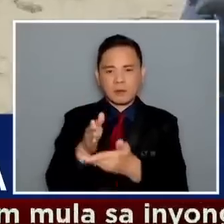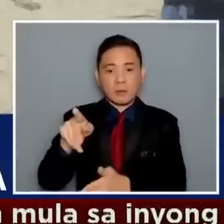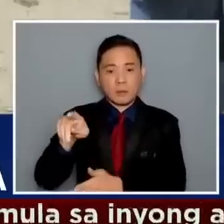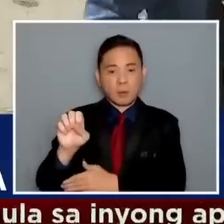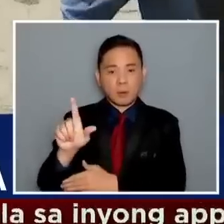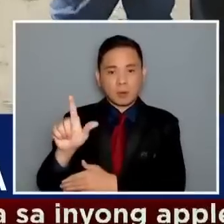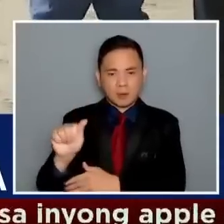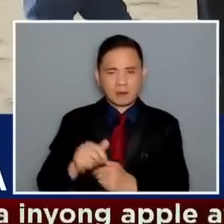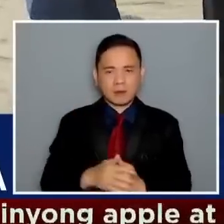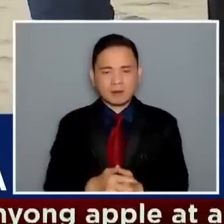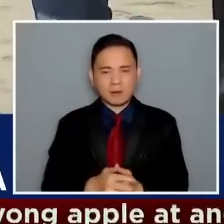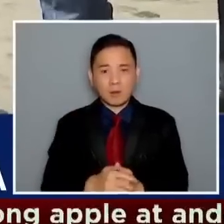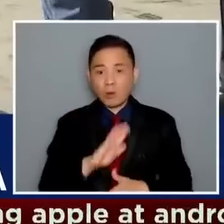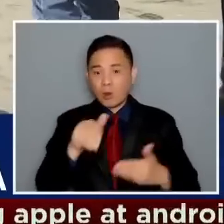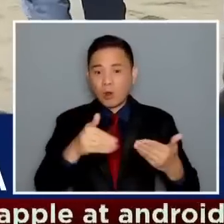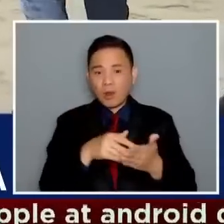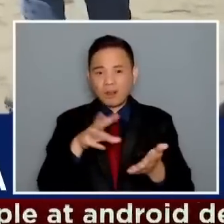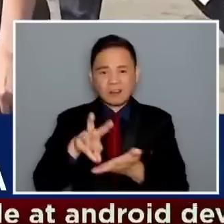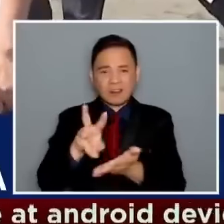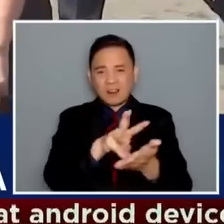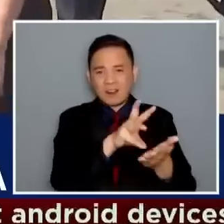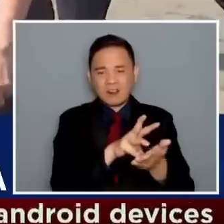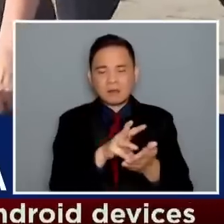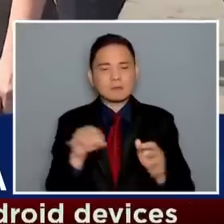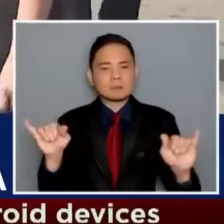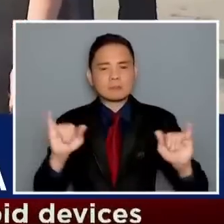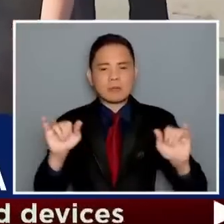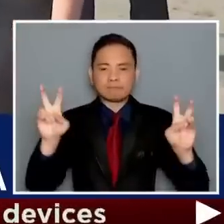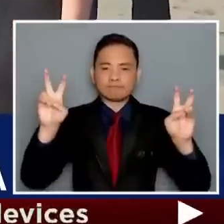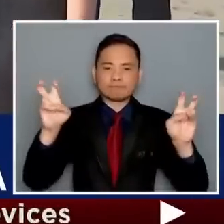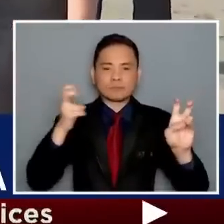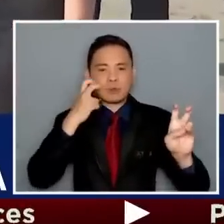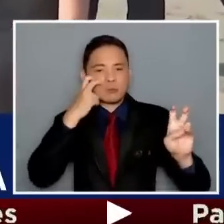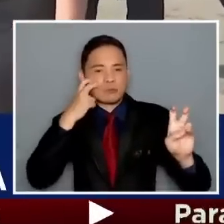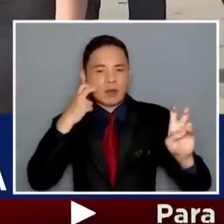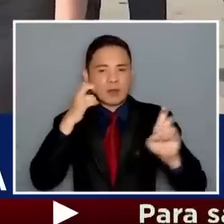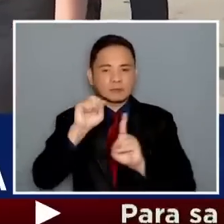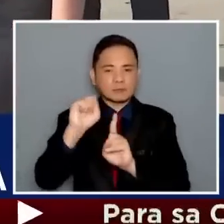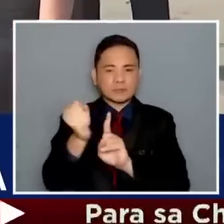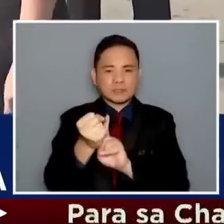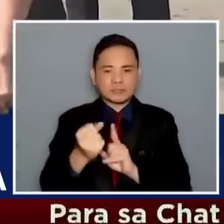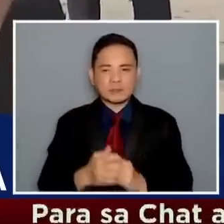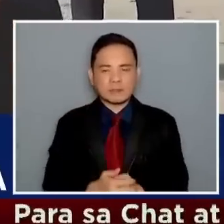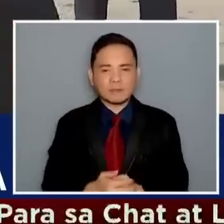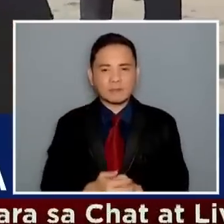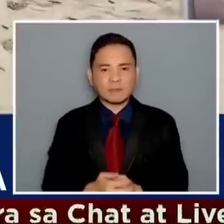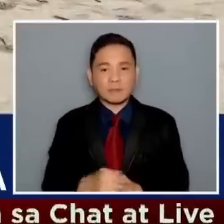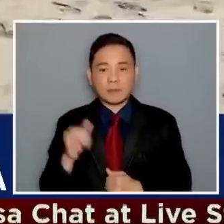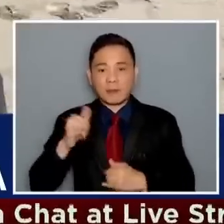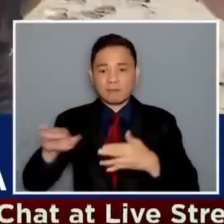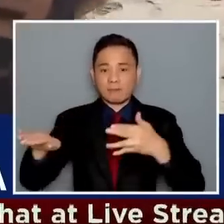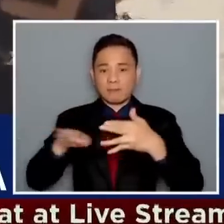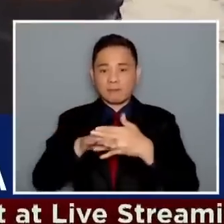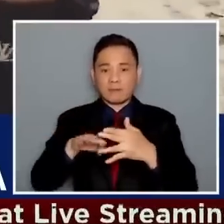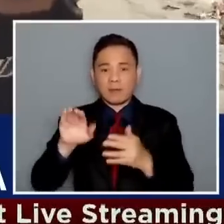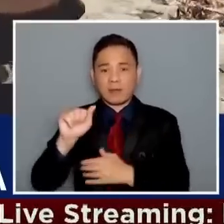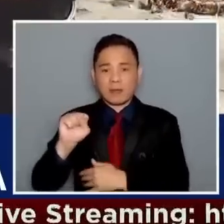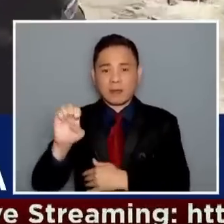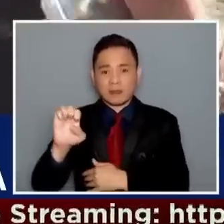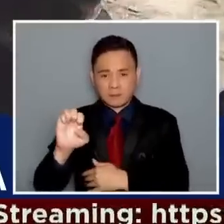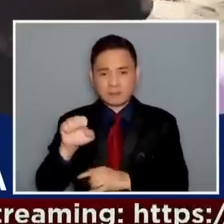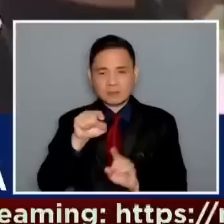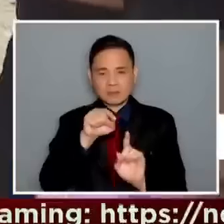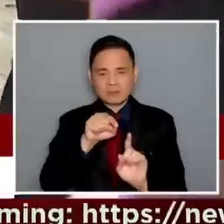ng lahat ng lugar na apektado ng oil spill. Ayon sa kalihim, ikinakasana nila ang kasong administratibo, sibil at